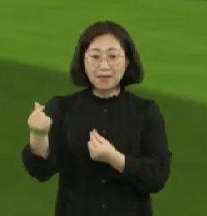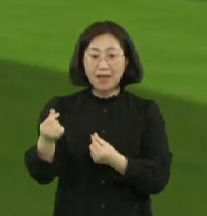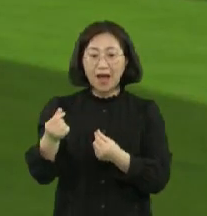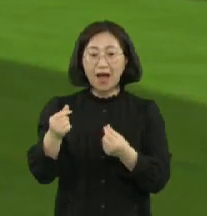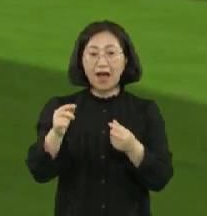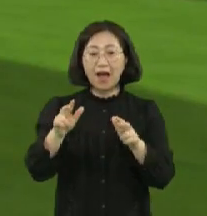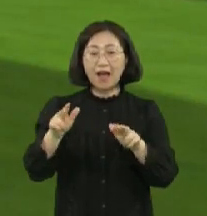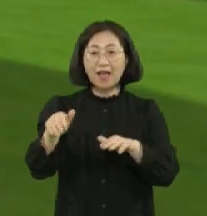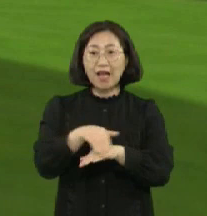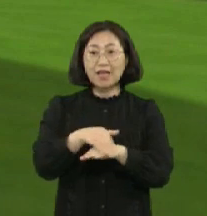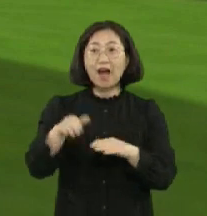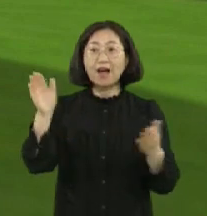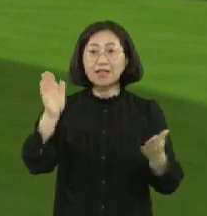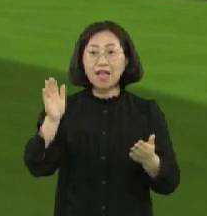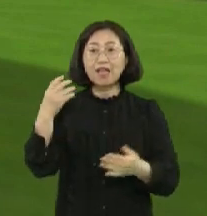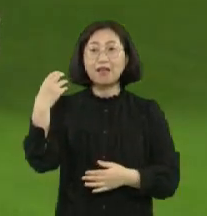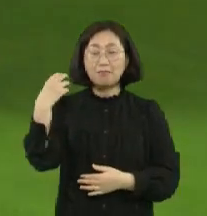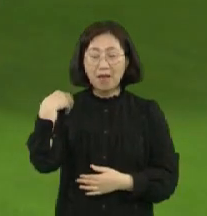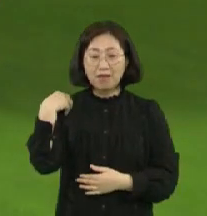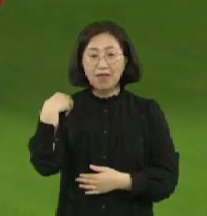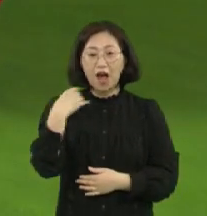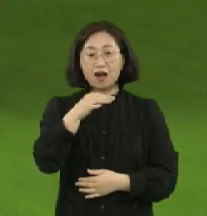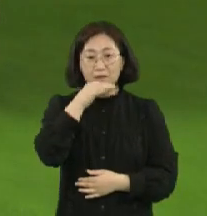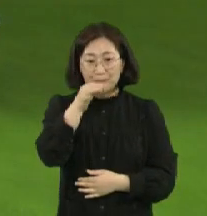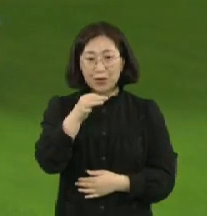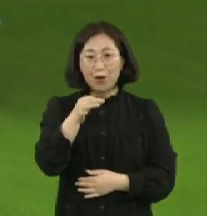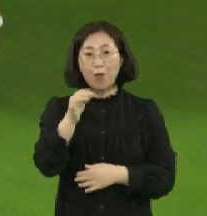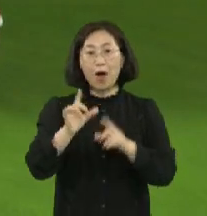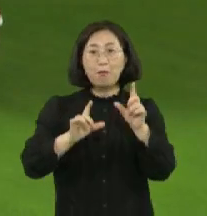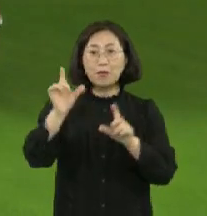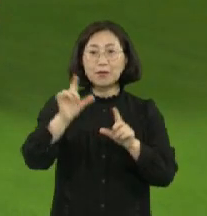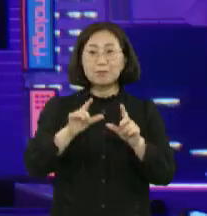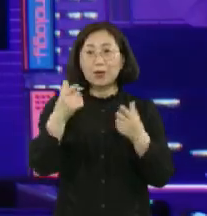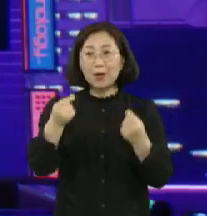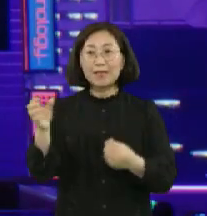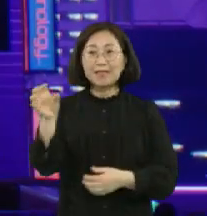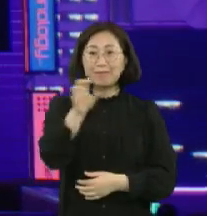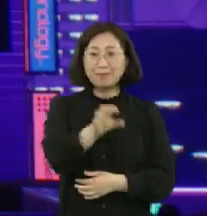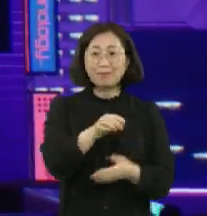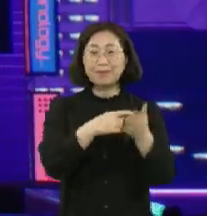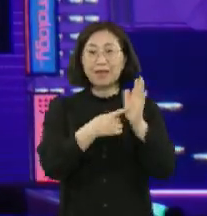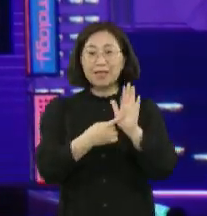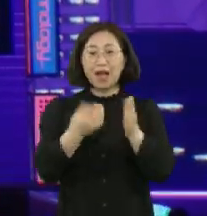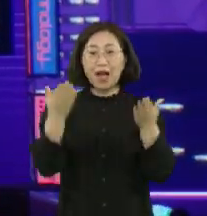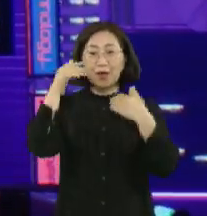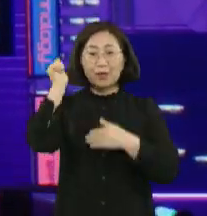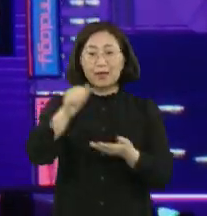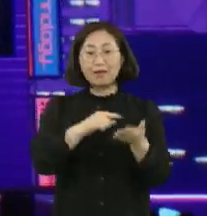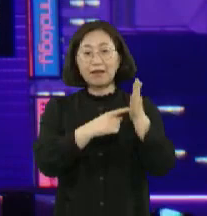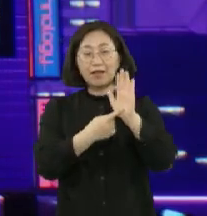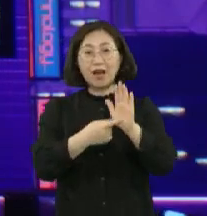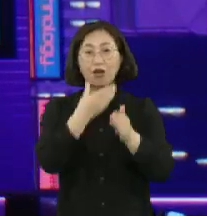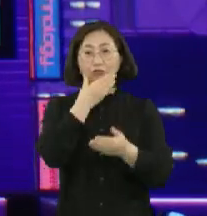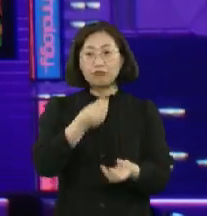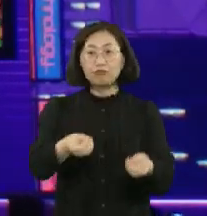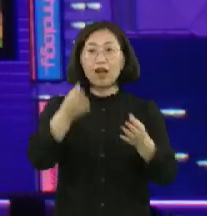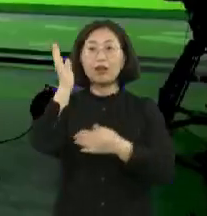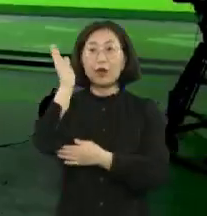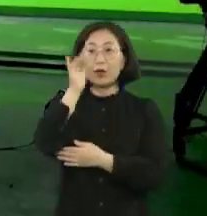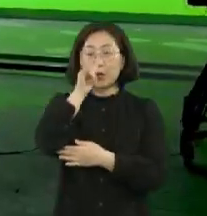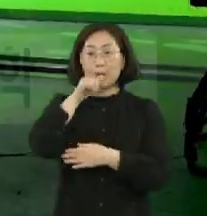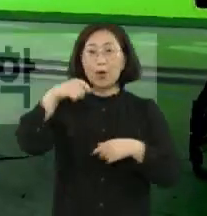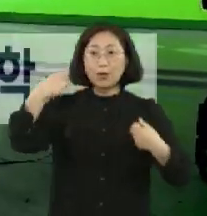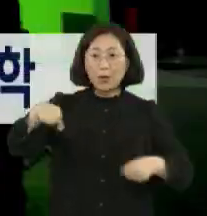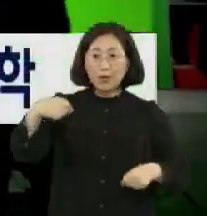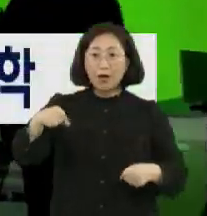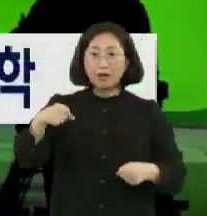맡아 음성과 제스처를 재현해 사실감을 높였습니다. 총장님이 등장해 축사를 하고 축하 공연은